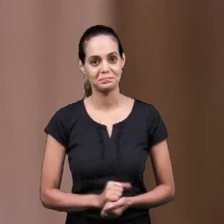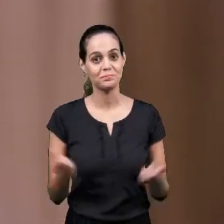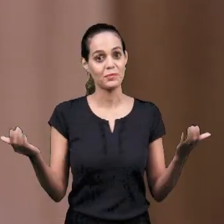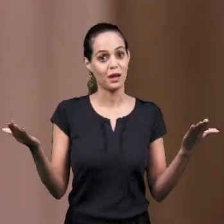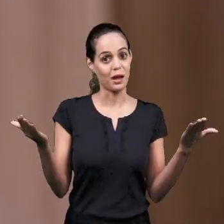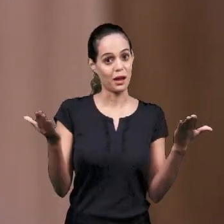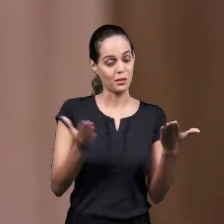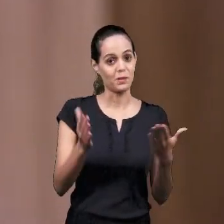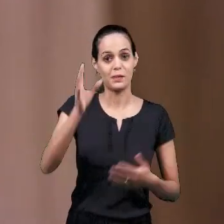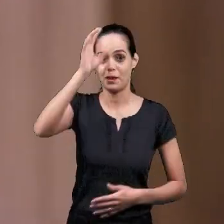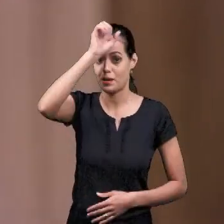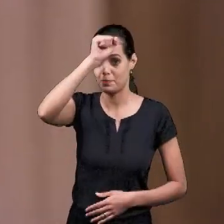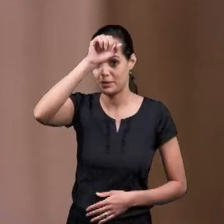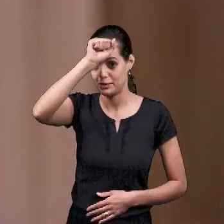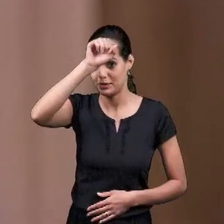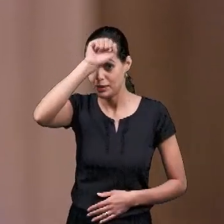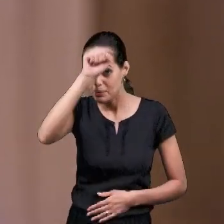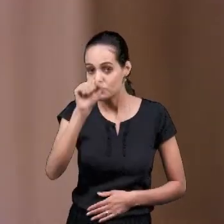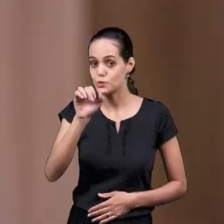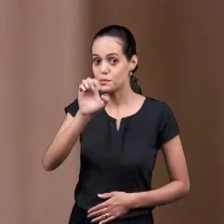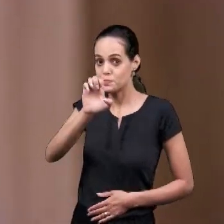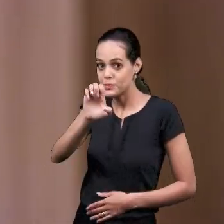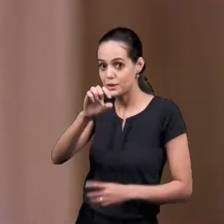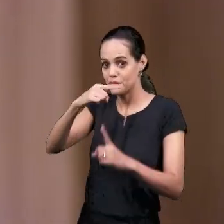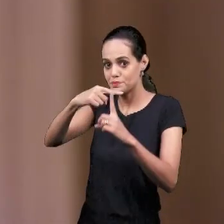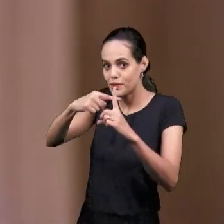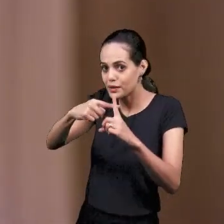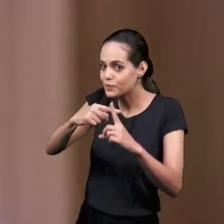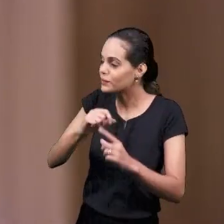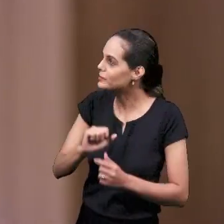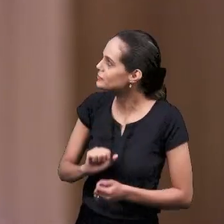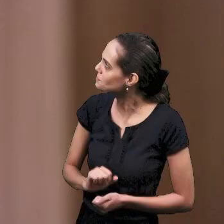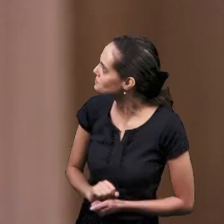Maintenant, nous avons appris le Mi majeur.